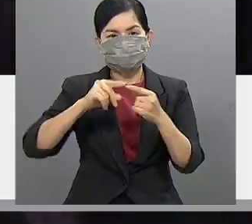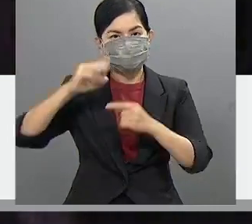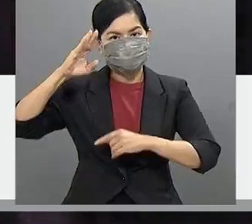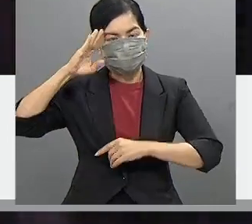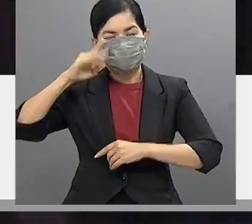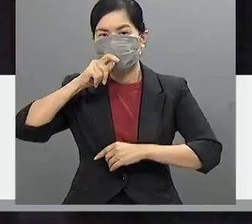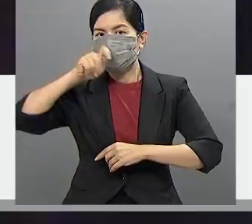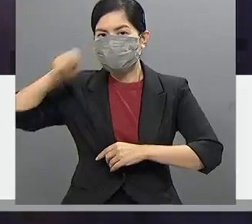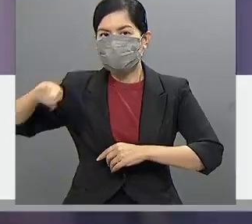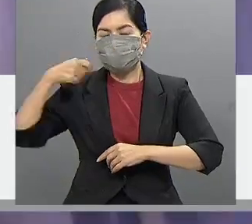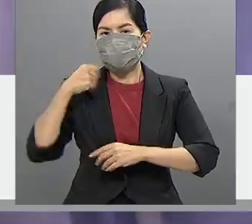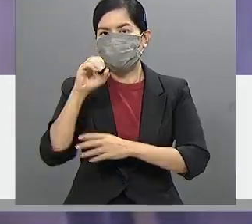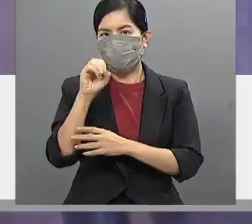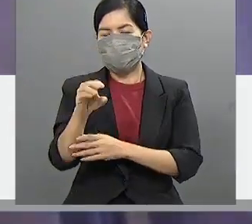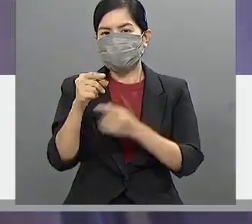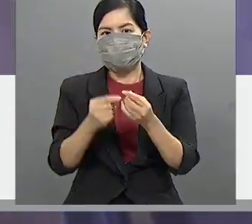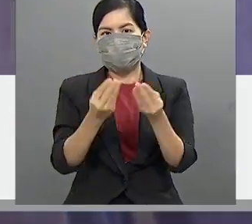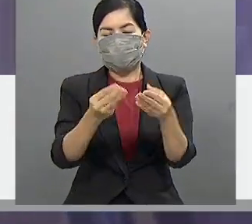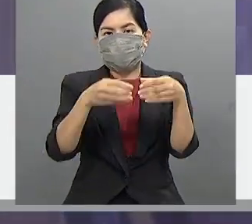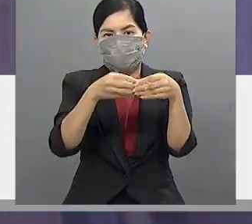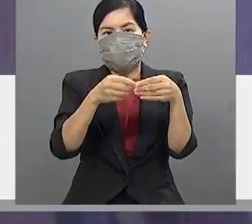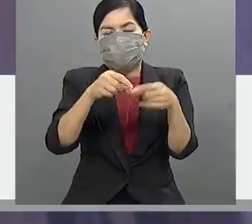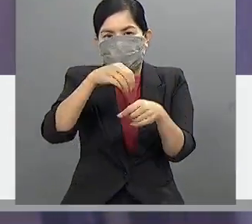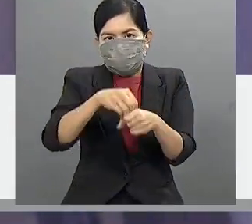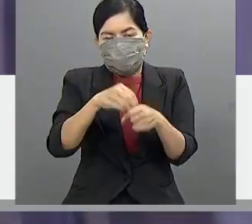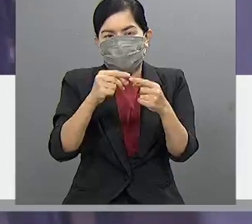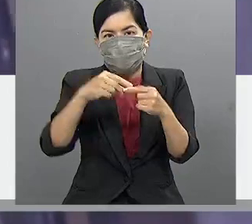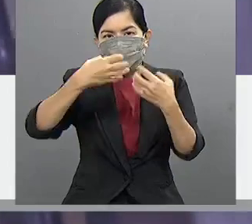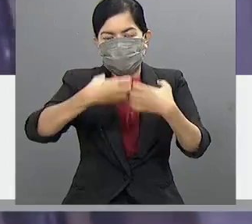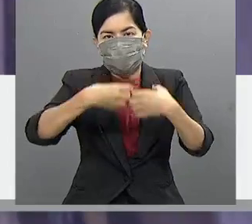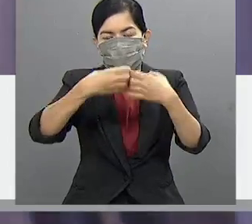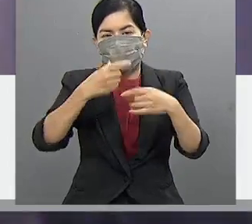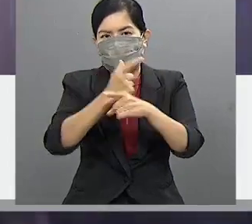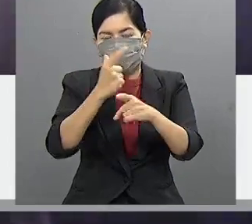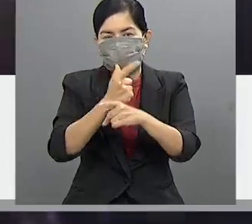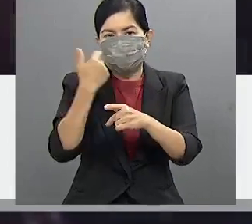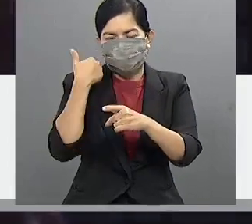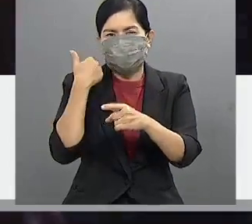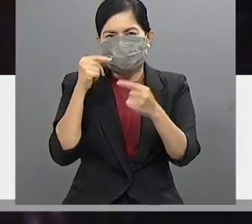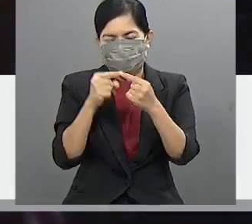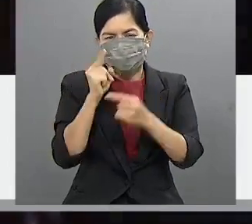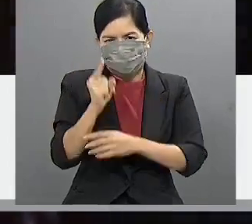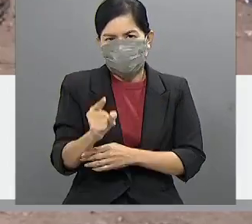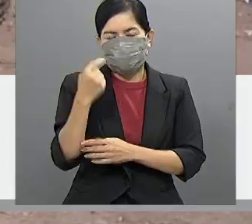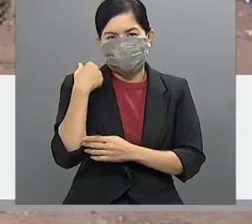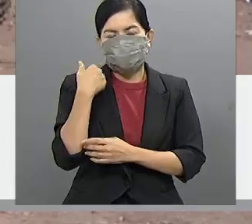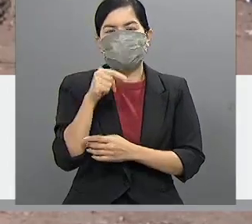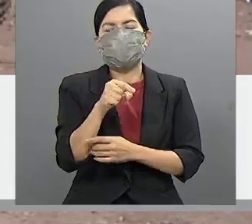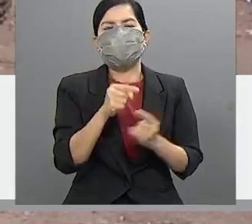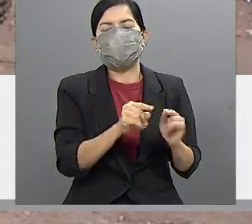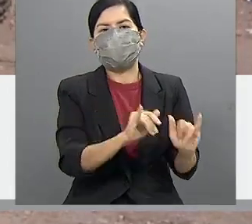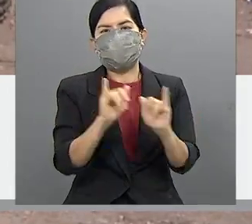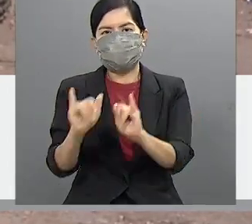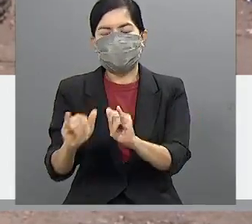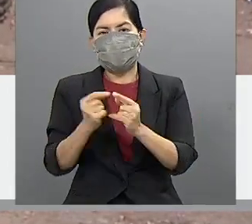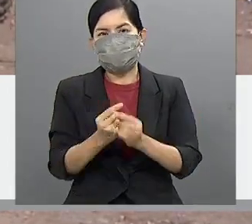หน่วยที่ประจำการอยู่ภายในโรงงานเหล็กถอนกำลังเพื่อรักษาชีวิตของทหารทุกนายพร้อมทั้งระบุว่ากองพันอาซอฟปฏิบั